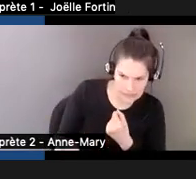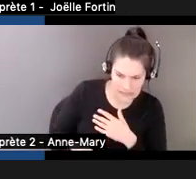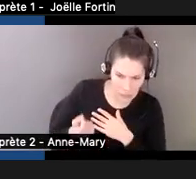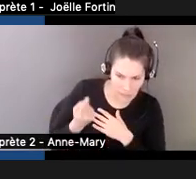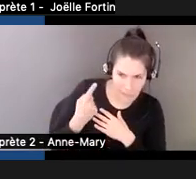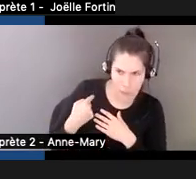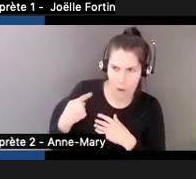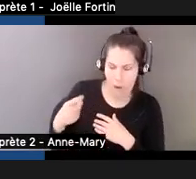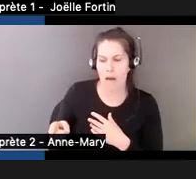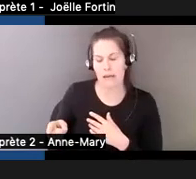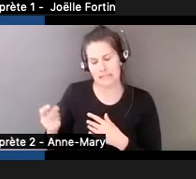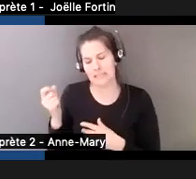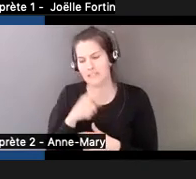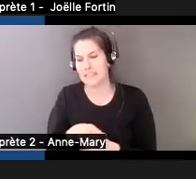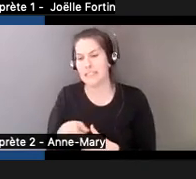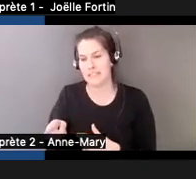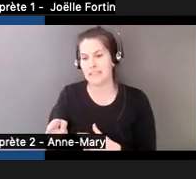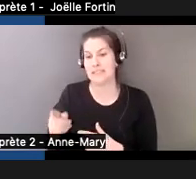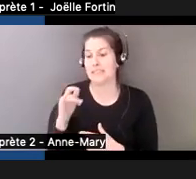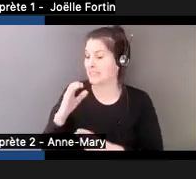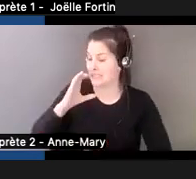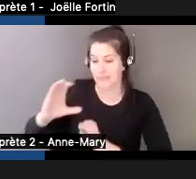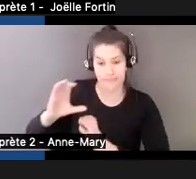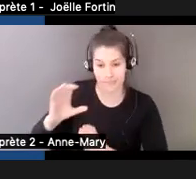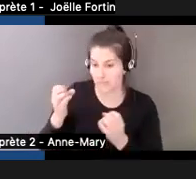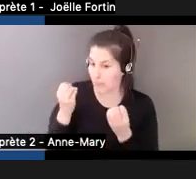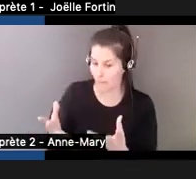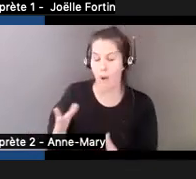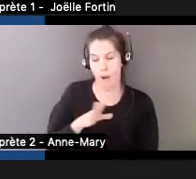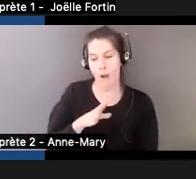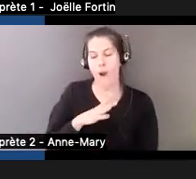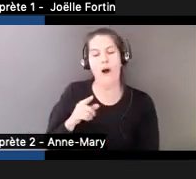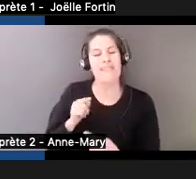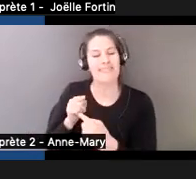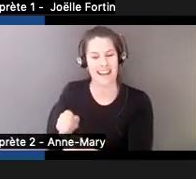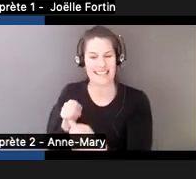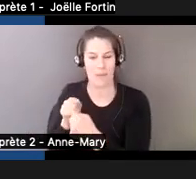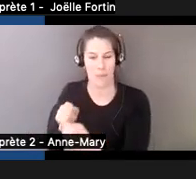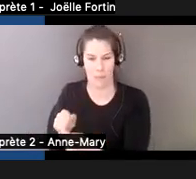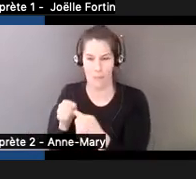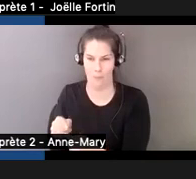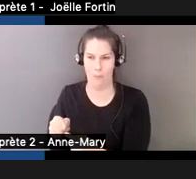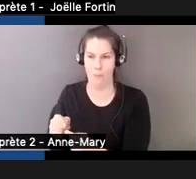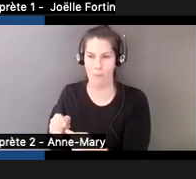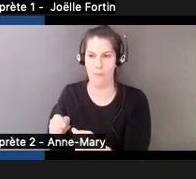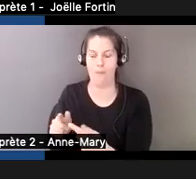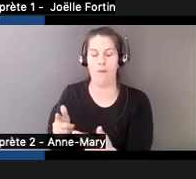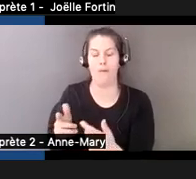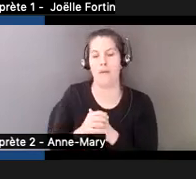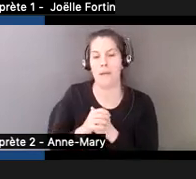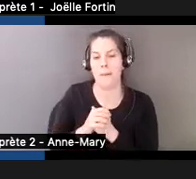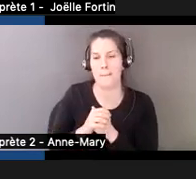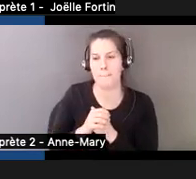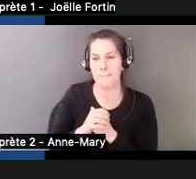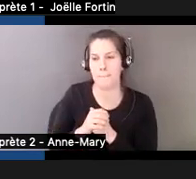développe des tensions. C'est là que nous intervenons avec des stratégies claires pour aider